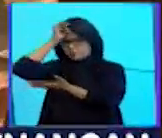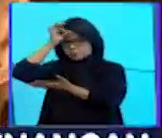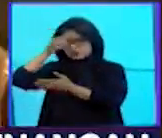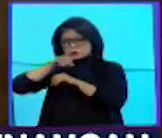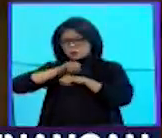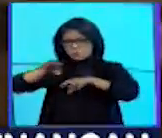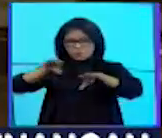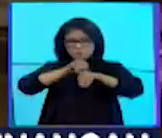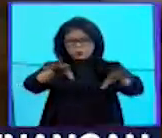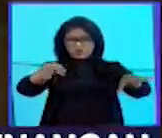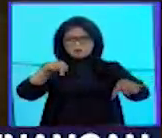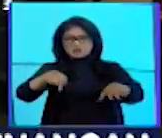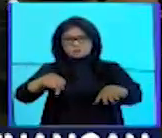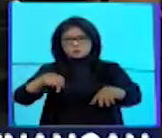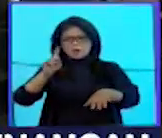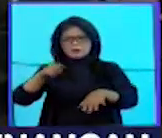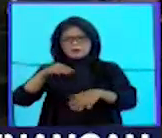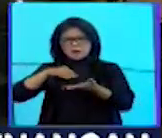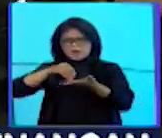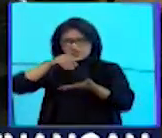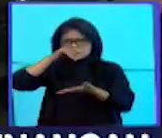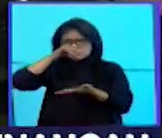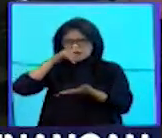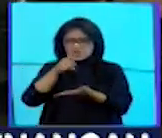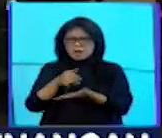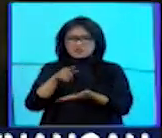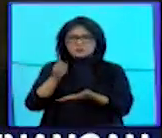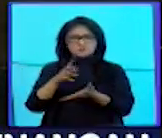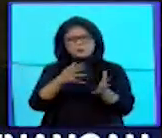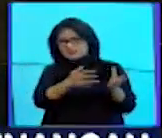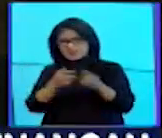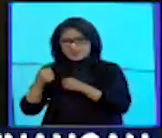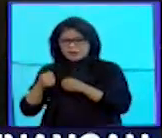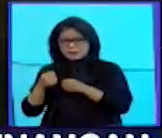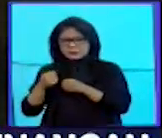kering. Sekitar pukul 1.30 dini hari, massa berangsur-angsur membubarkan diri.